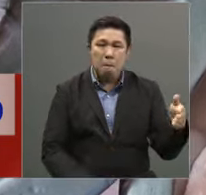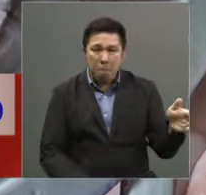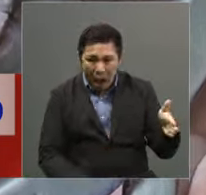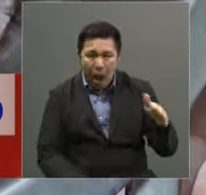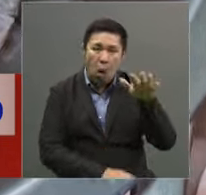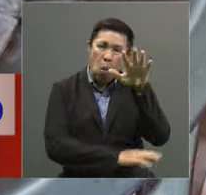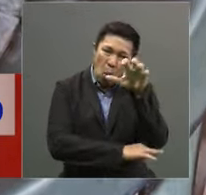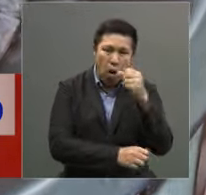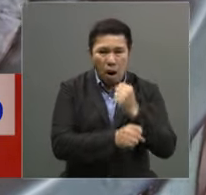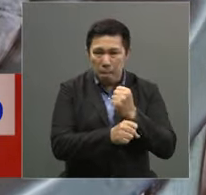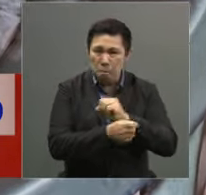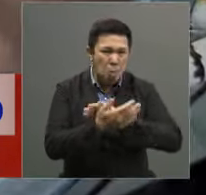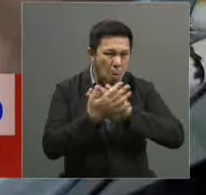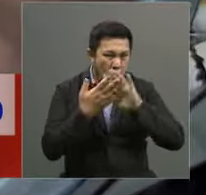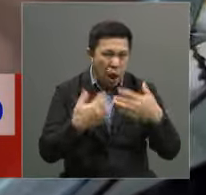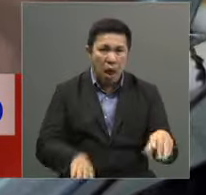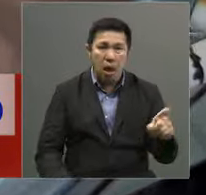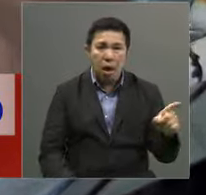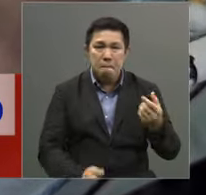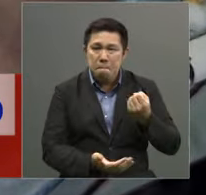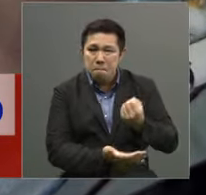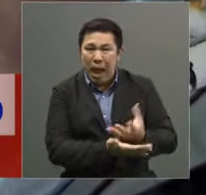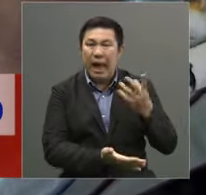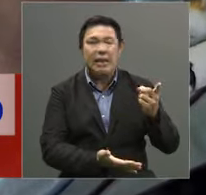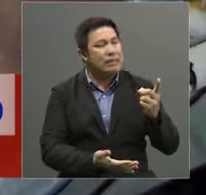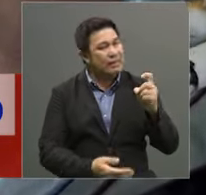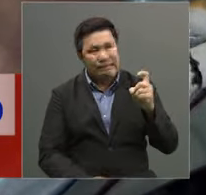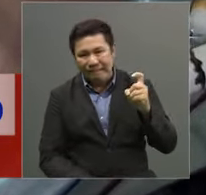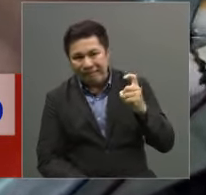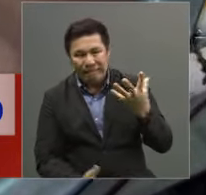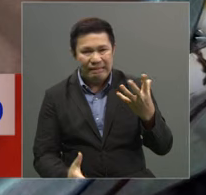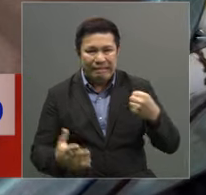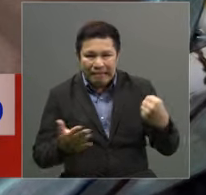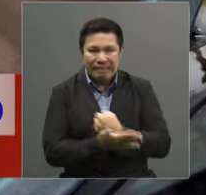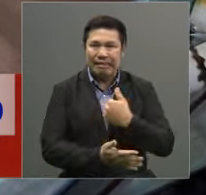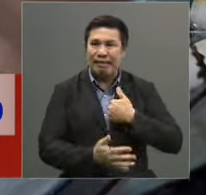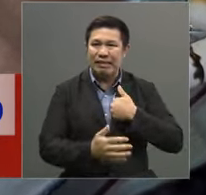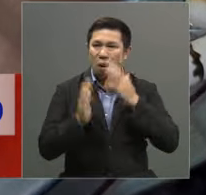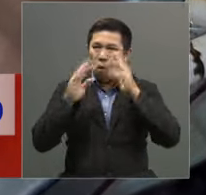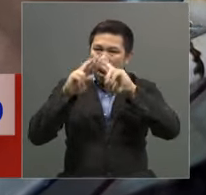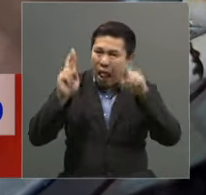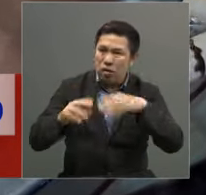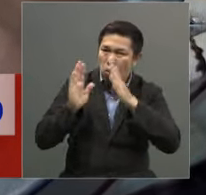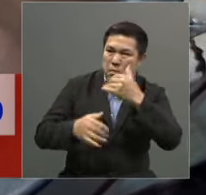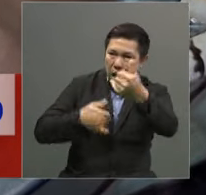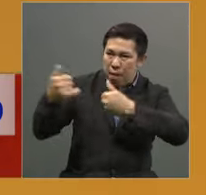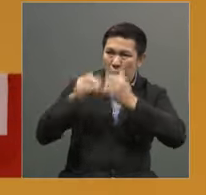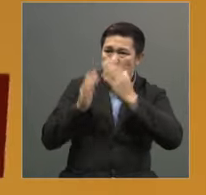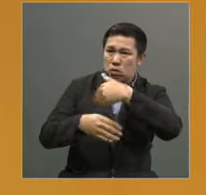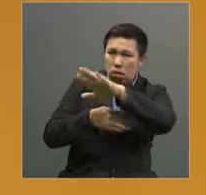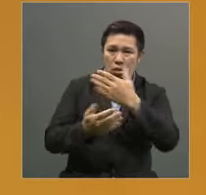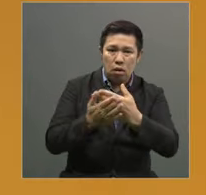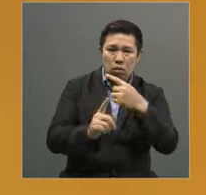อลคือเตรียมมาหมดแล้วอ่ะของแพงอ่ะเออมันเสียดายหมดนะคะแล้วก็เสียโอกาสที่จะรับลูกค้ารายอื่นๆค่าจ้างพนักงาน